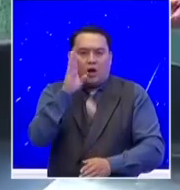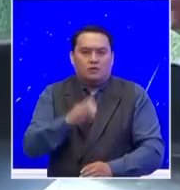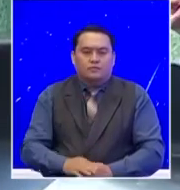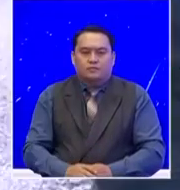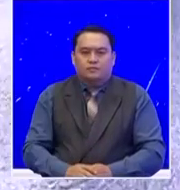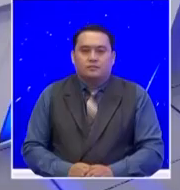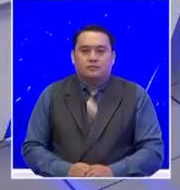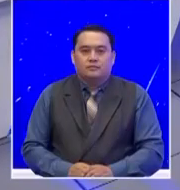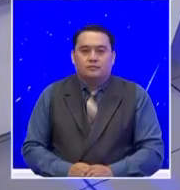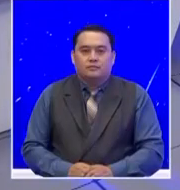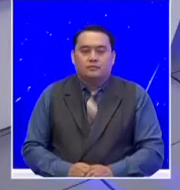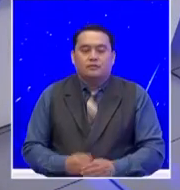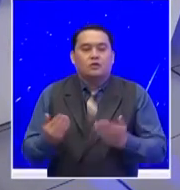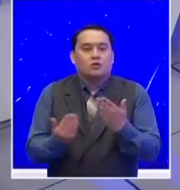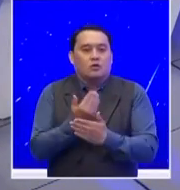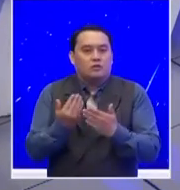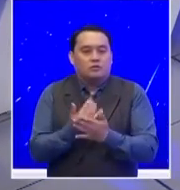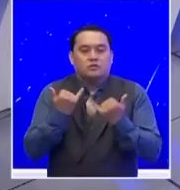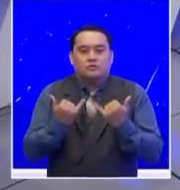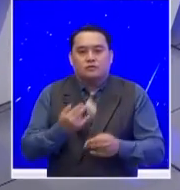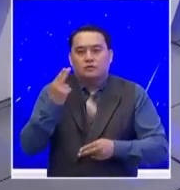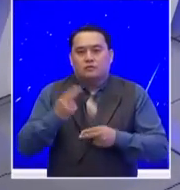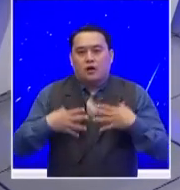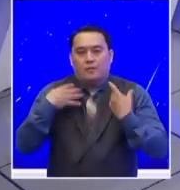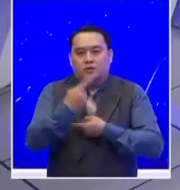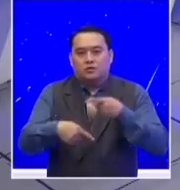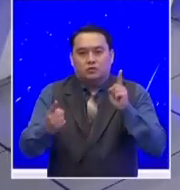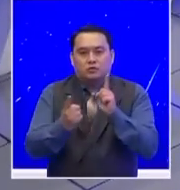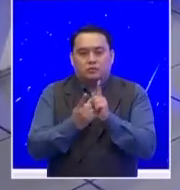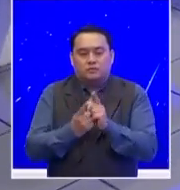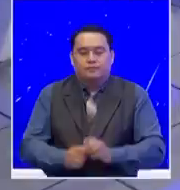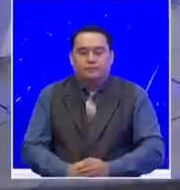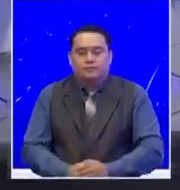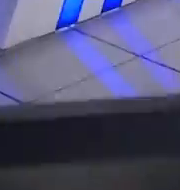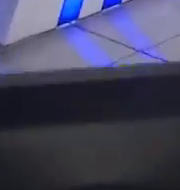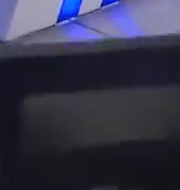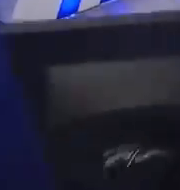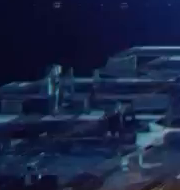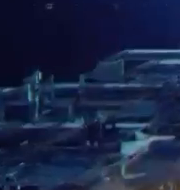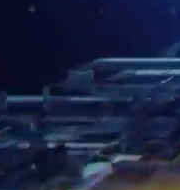Это была вся информация к этому часу. Спасибо за внимание. До свидания.